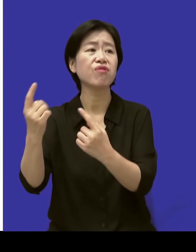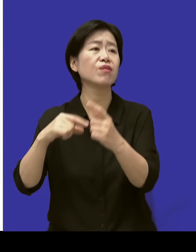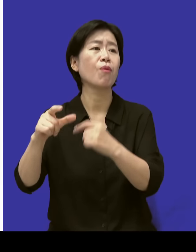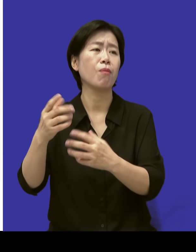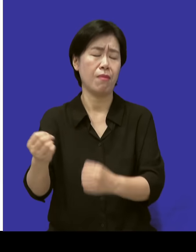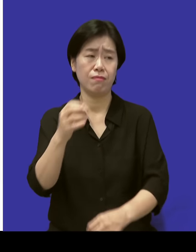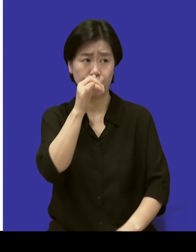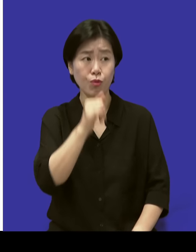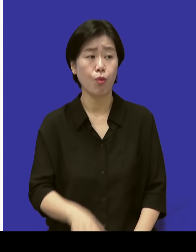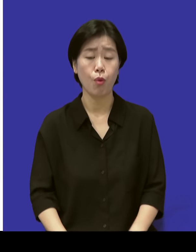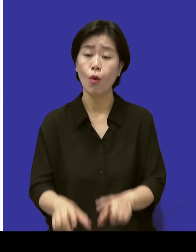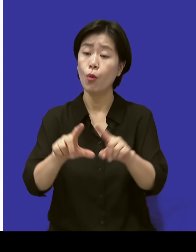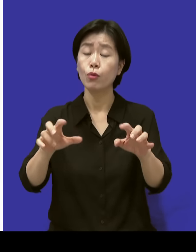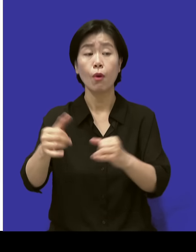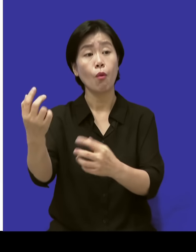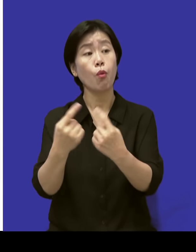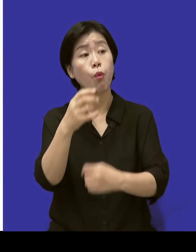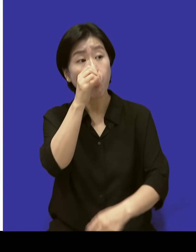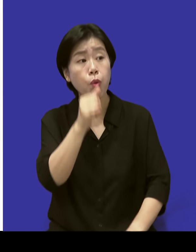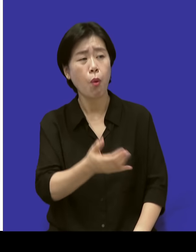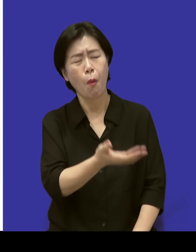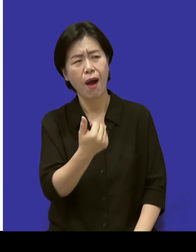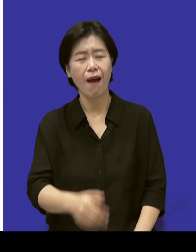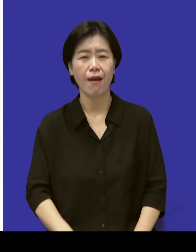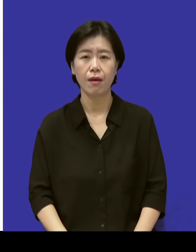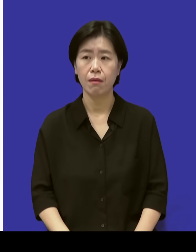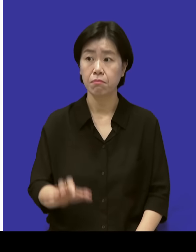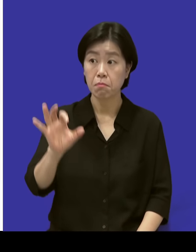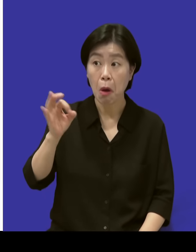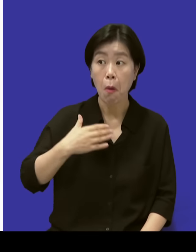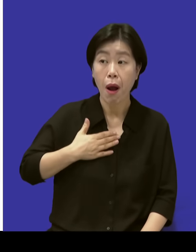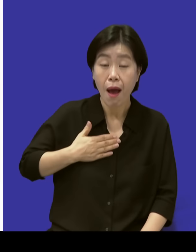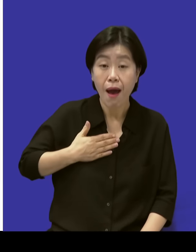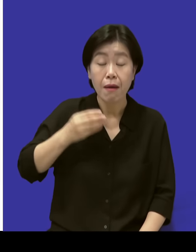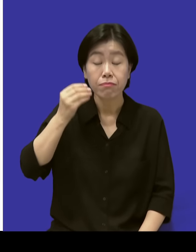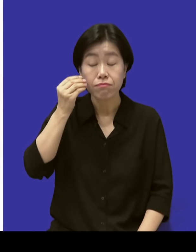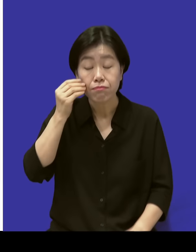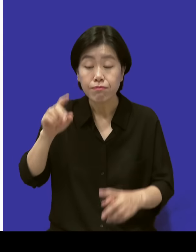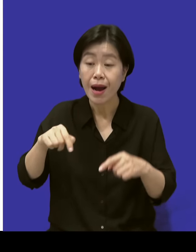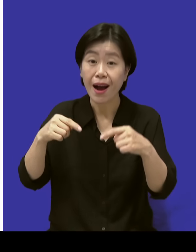얘기를 하시더라고요. 예. 그래서 이제 알겠다고 이제 참가하겠다고 해서 예. 딱 갔더니